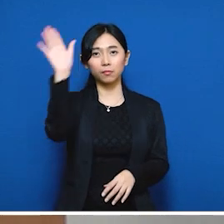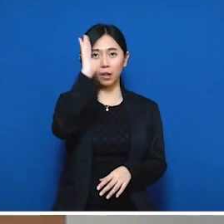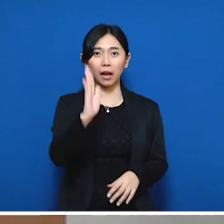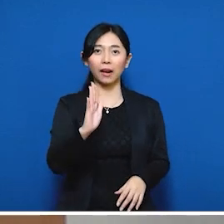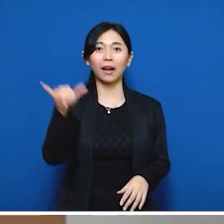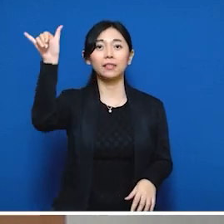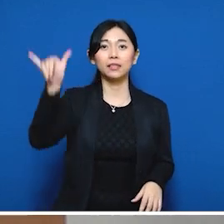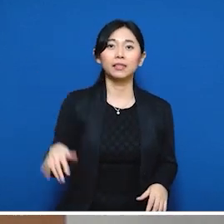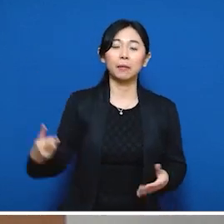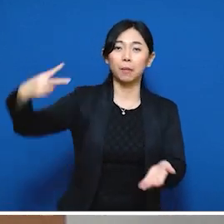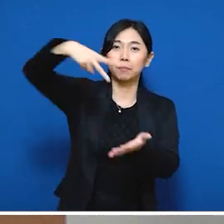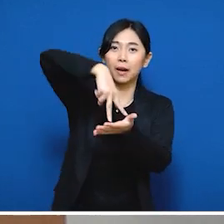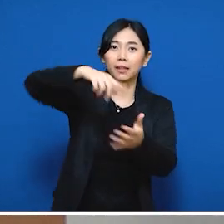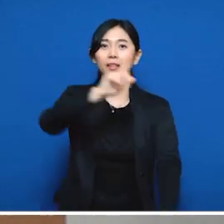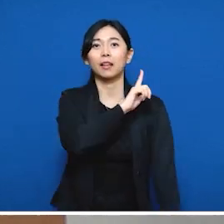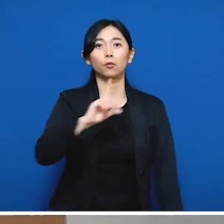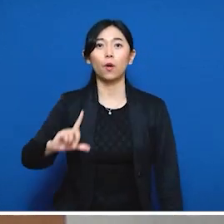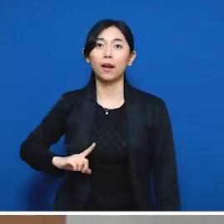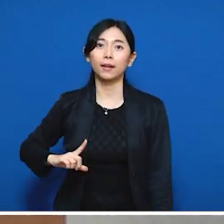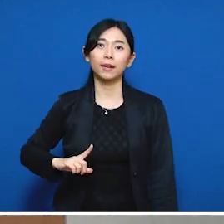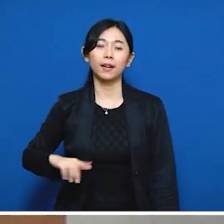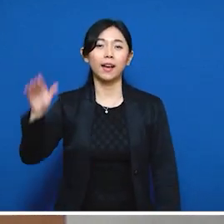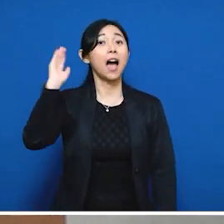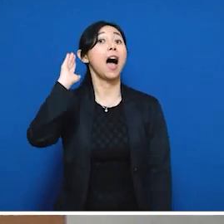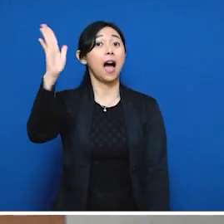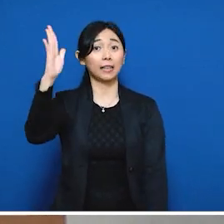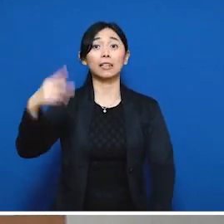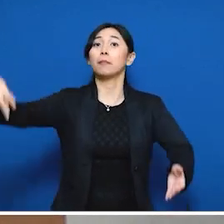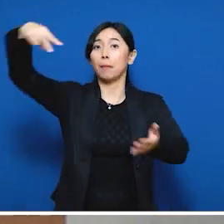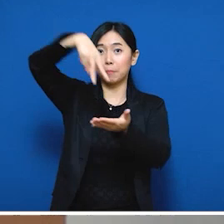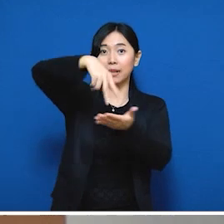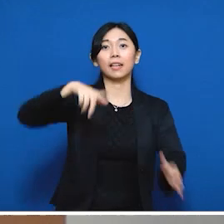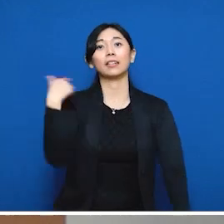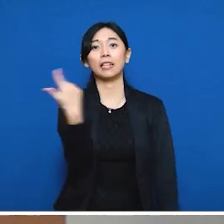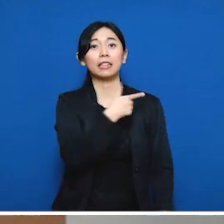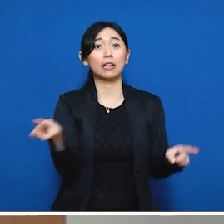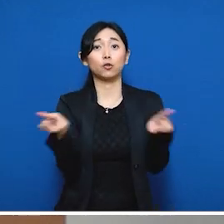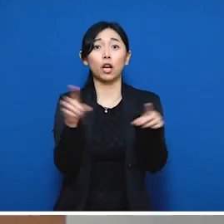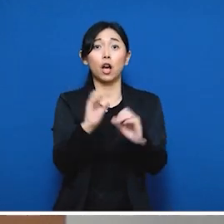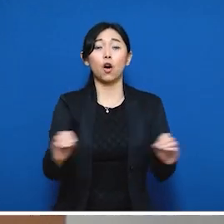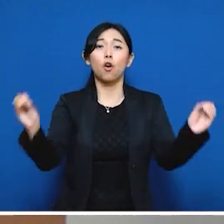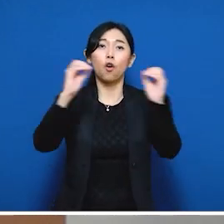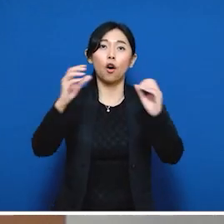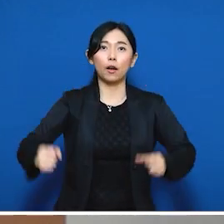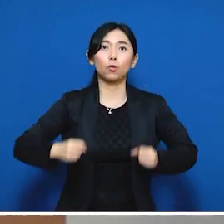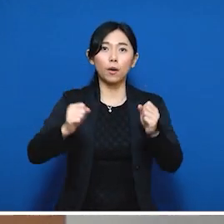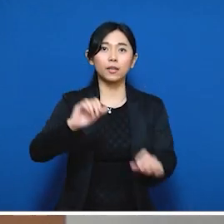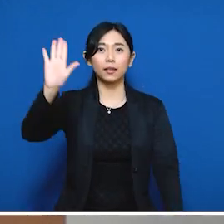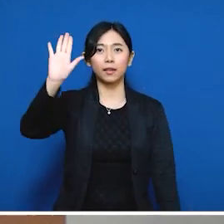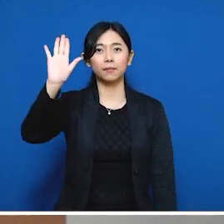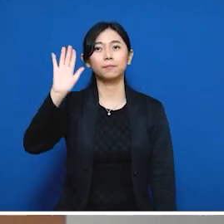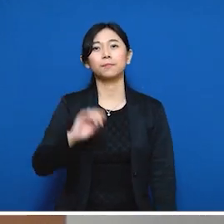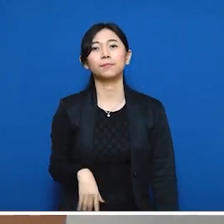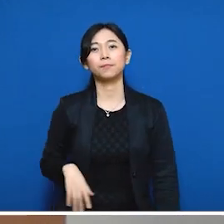Allah yang membangkitkan Tuhan akan membangkitkan kita juga oleh kuasanya.